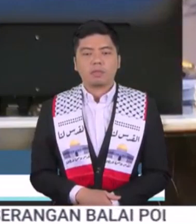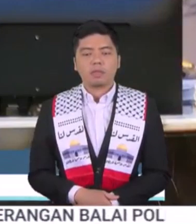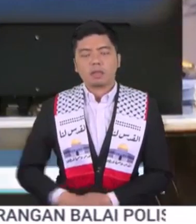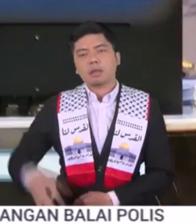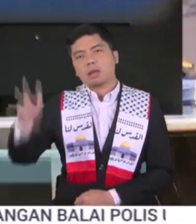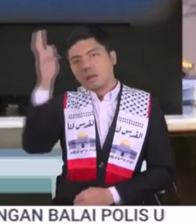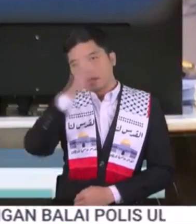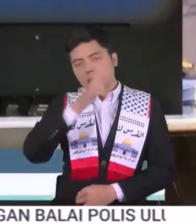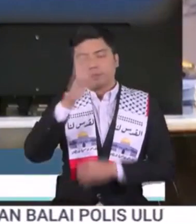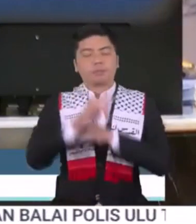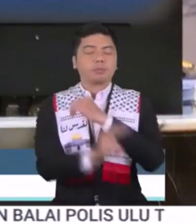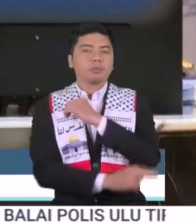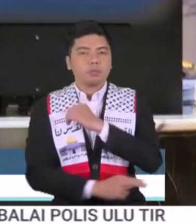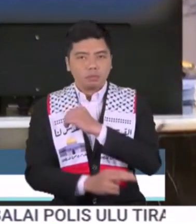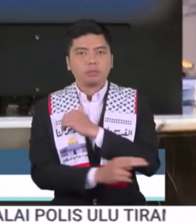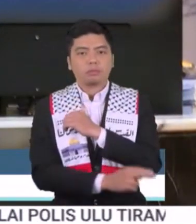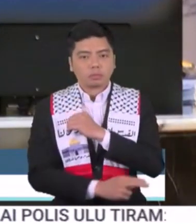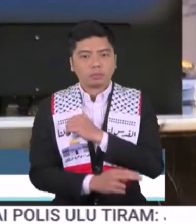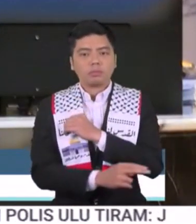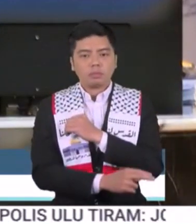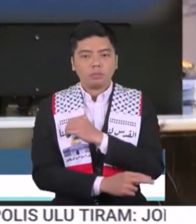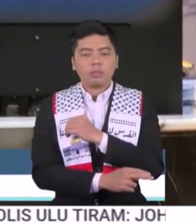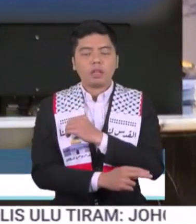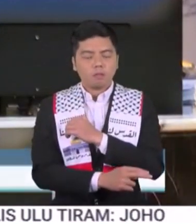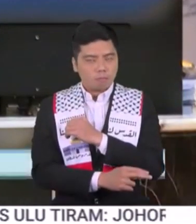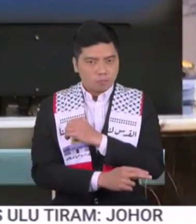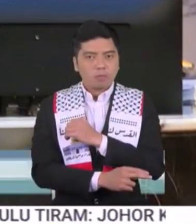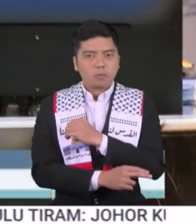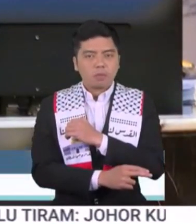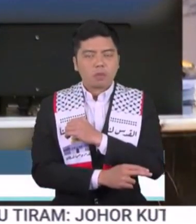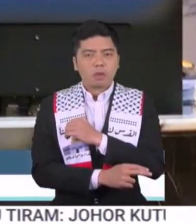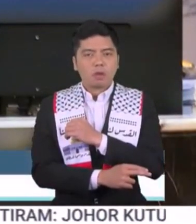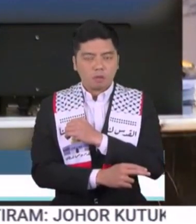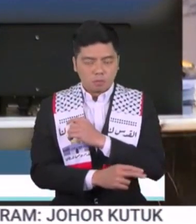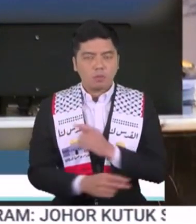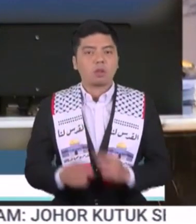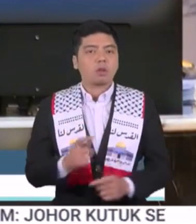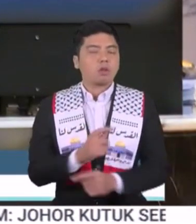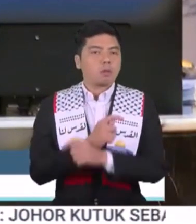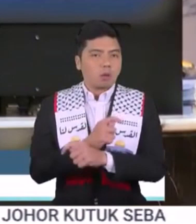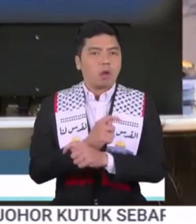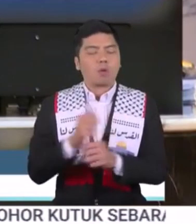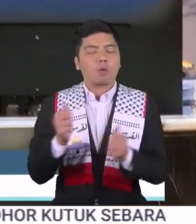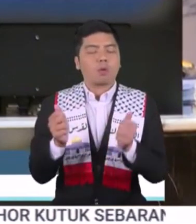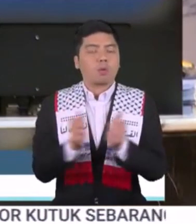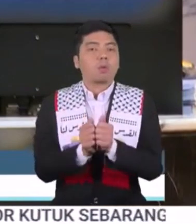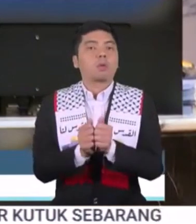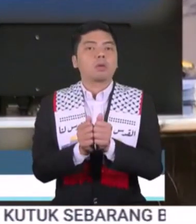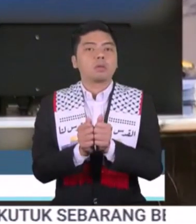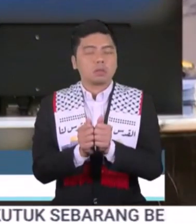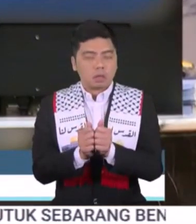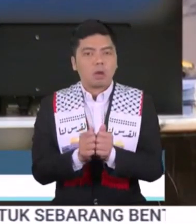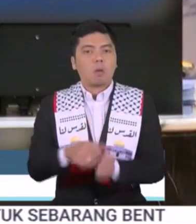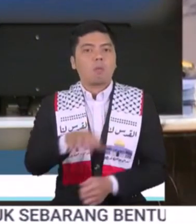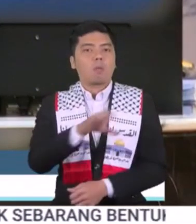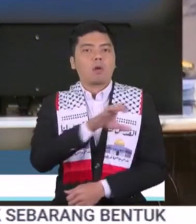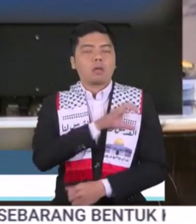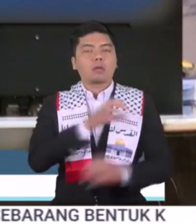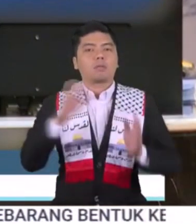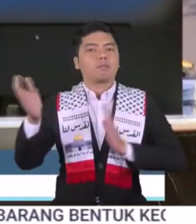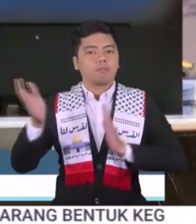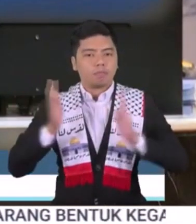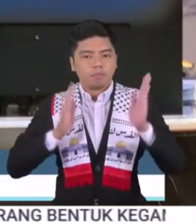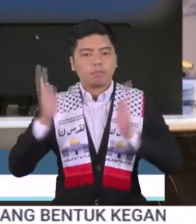Kerajaan negeri berdiri teguh bersama polis diraja Malaysia